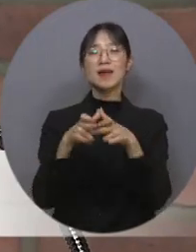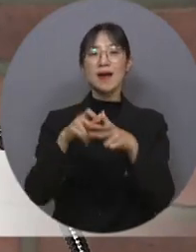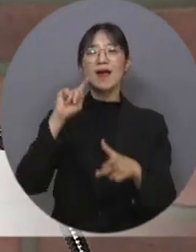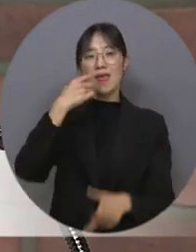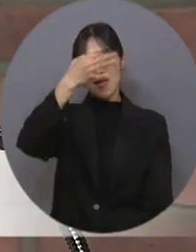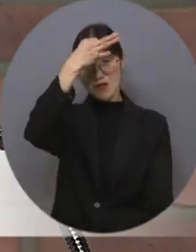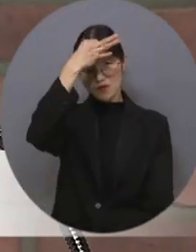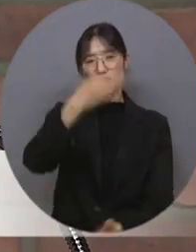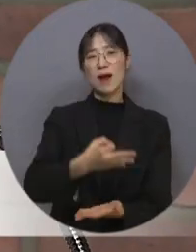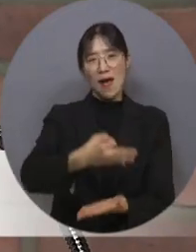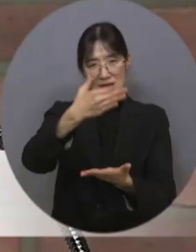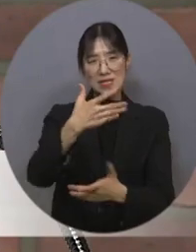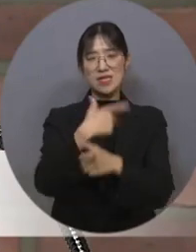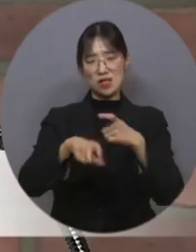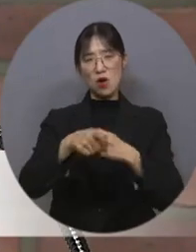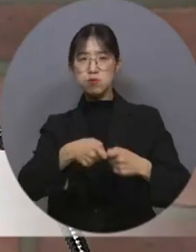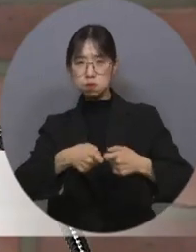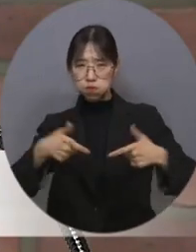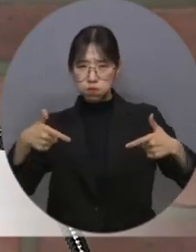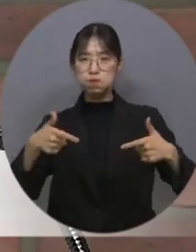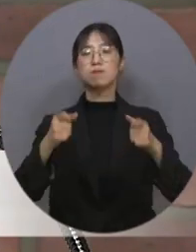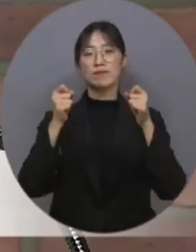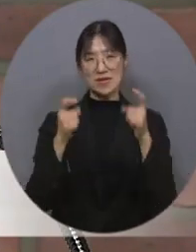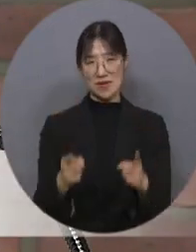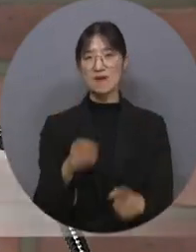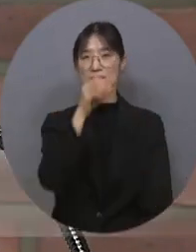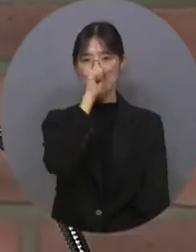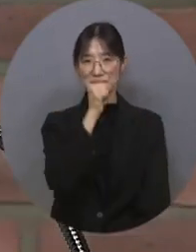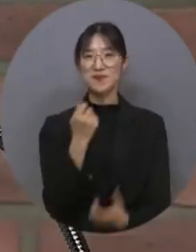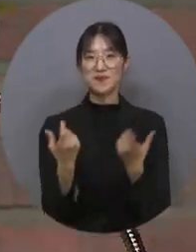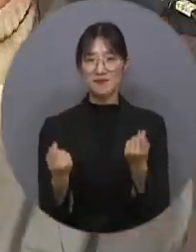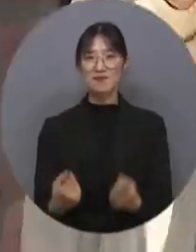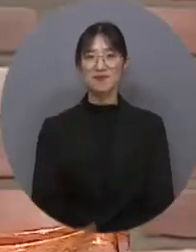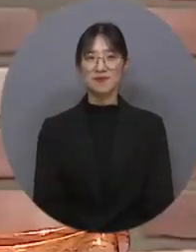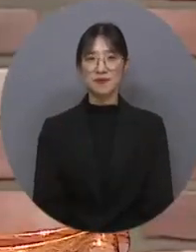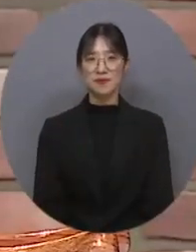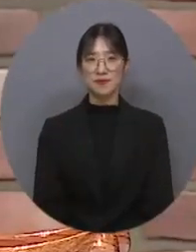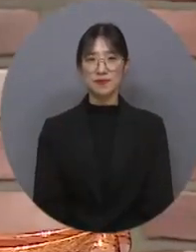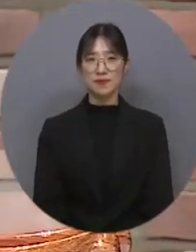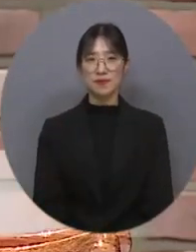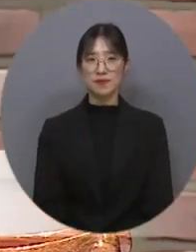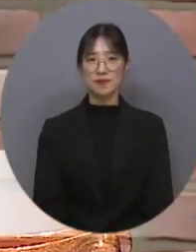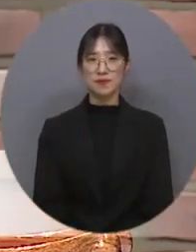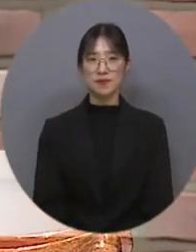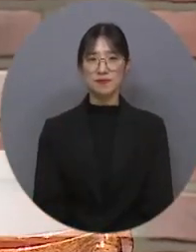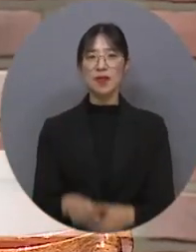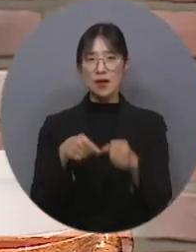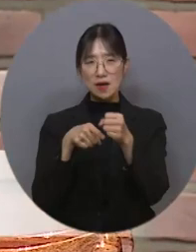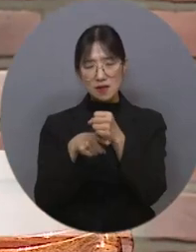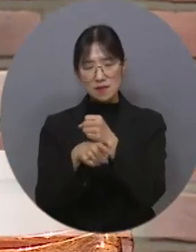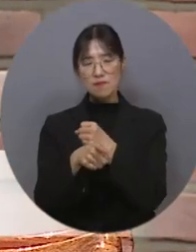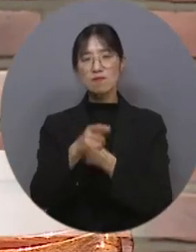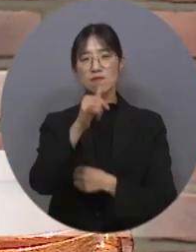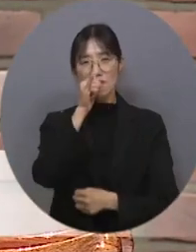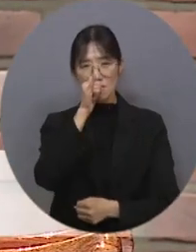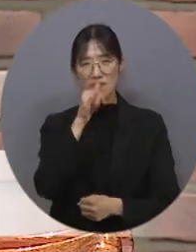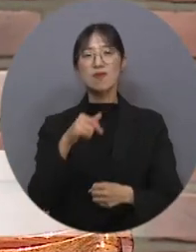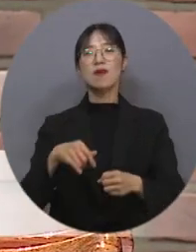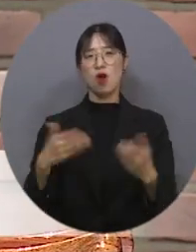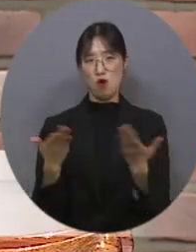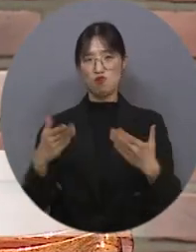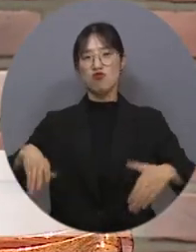가치와 그런 것들을 확산할 수 있는 기회가 됐으면 합니다. 이렇게 의미 있는 업무 협약을